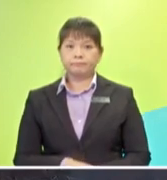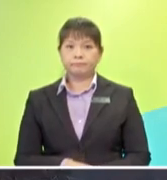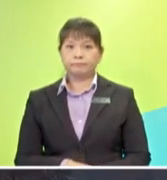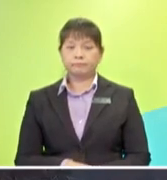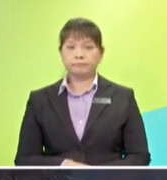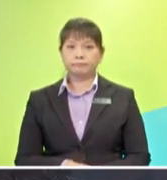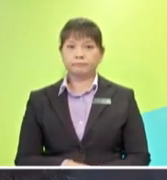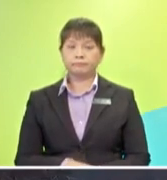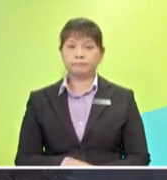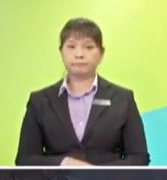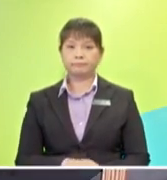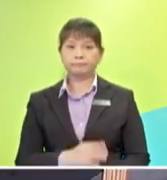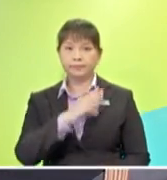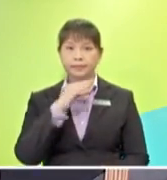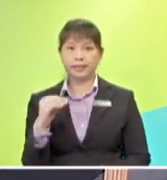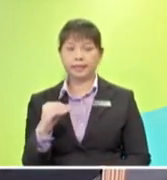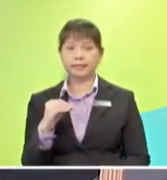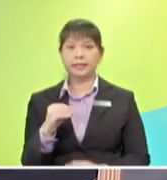sudah siap